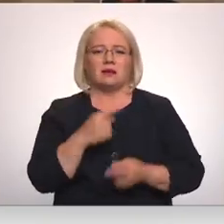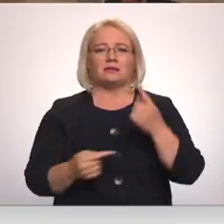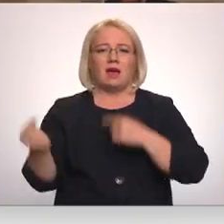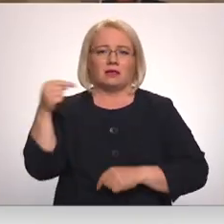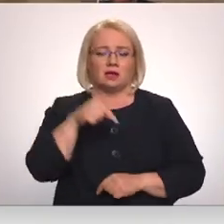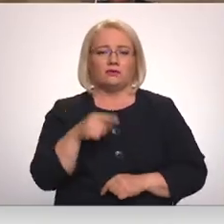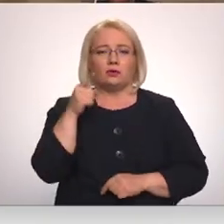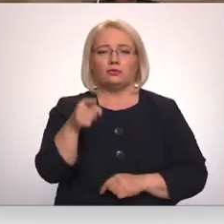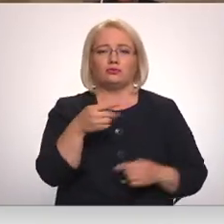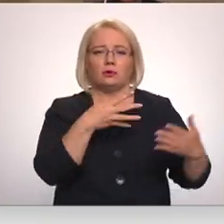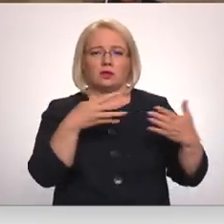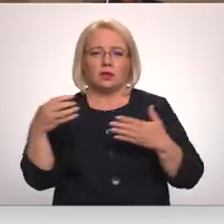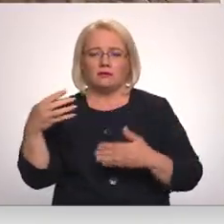To